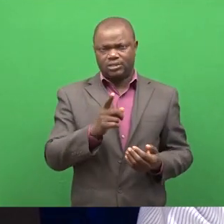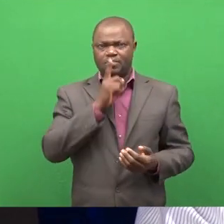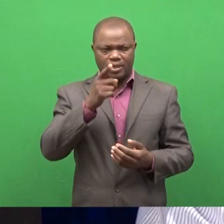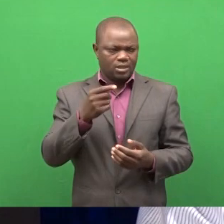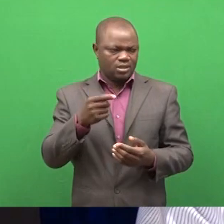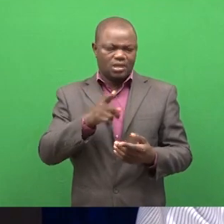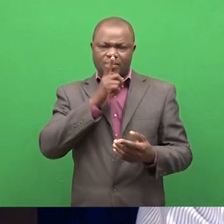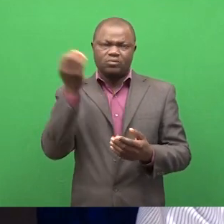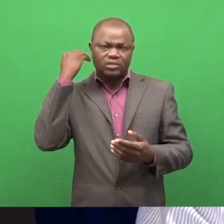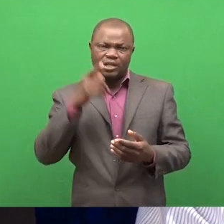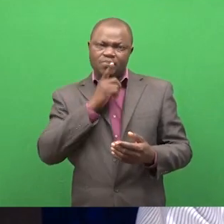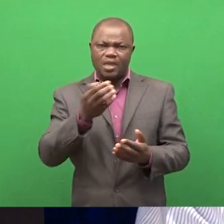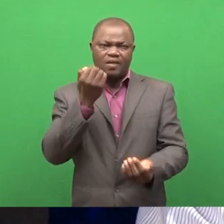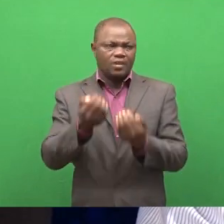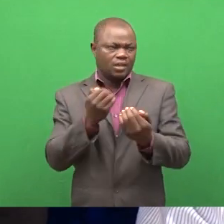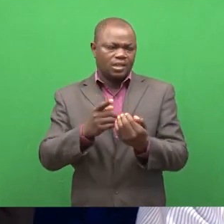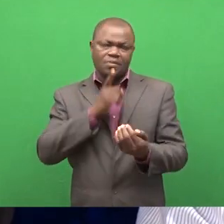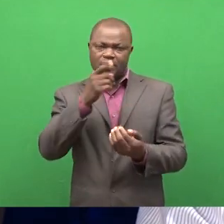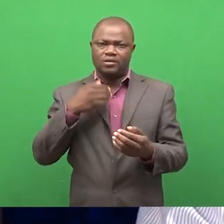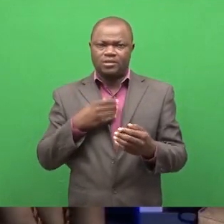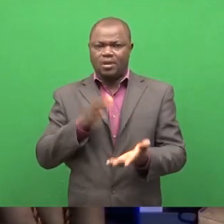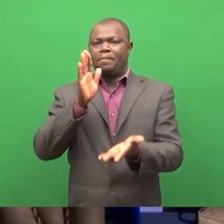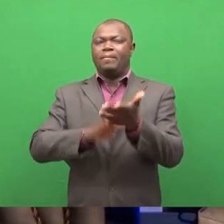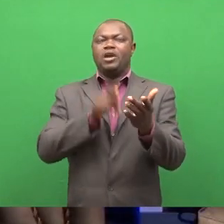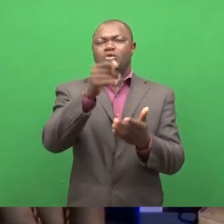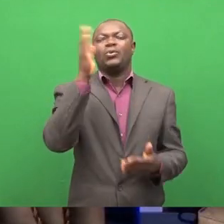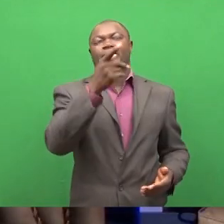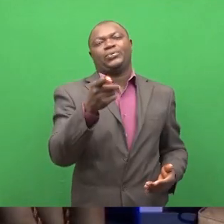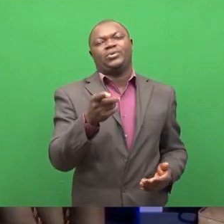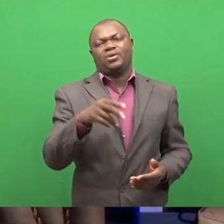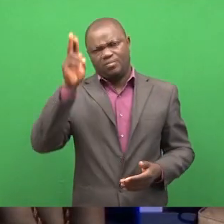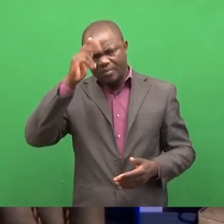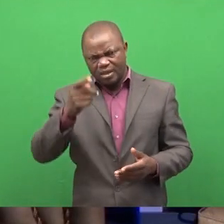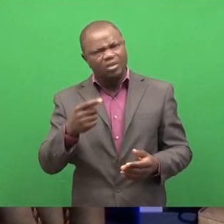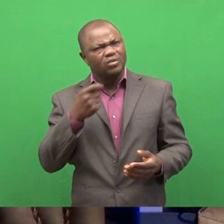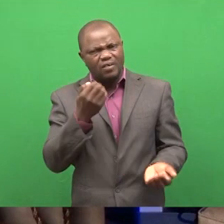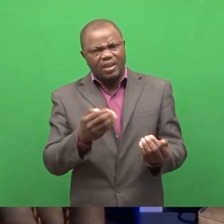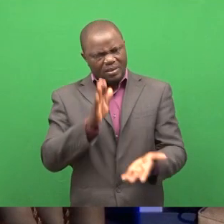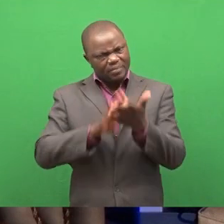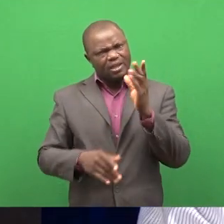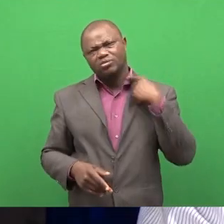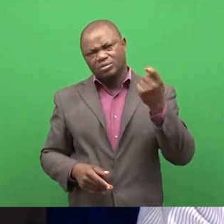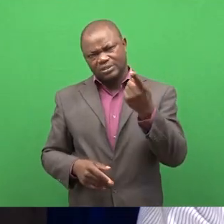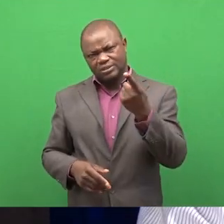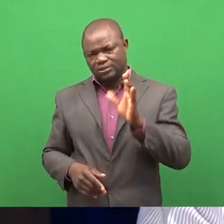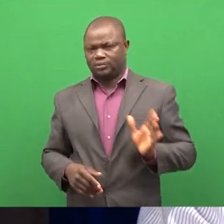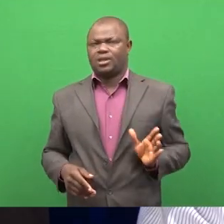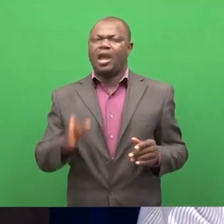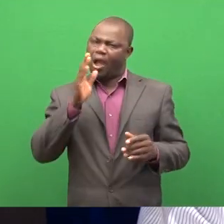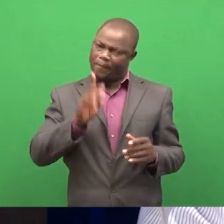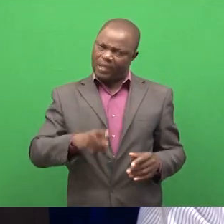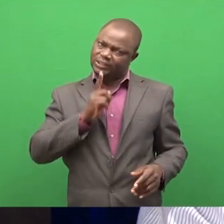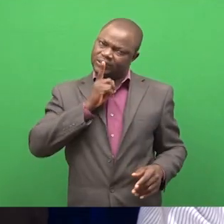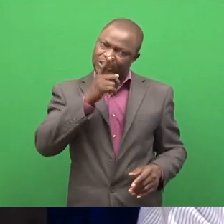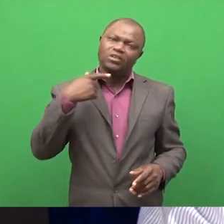aichayakapera nguva yekuti mwana anoudzwa kuti ndakakutenga nekuti zvinobvira pakuda kuvapa zvinhu zvekunyeba-nyeba ipapo tisinganyatsotaure chokwadi